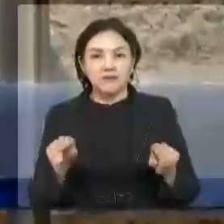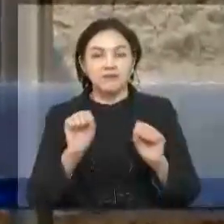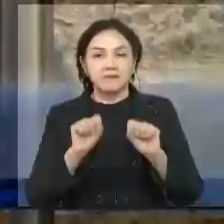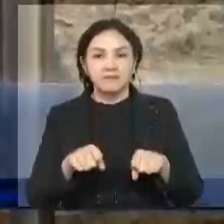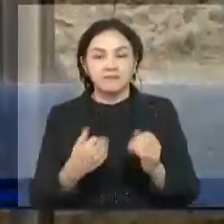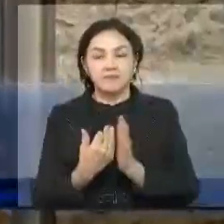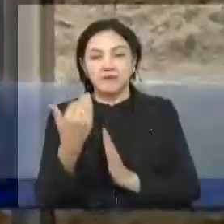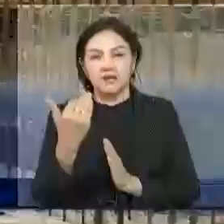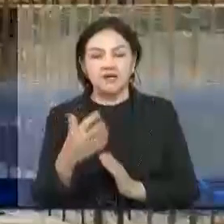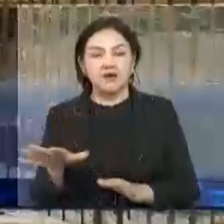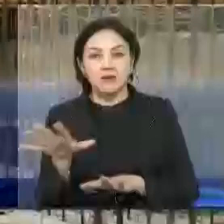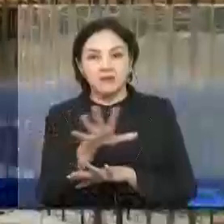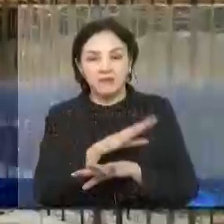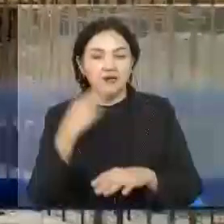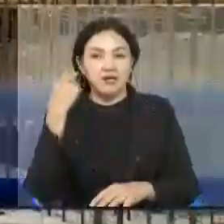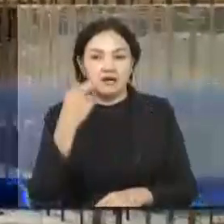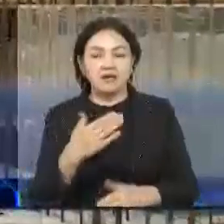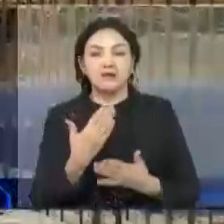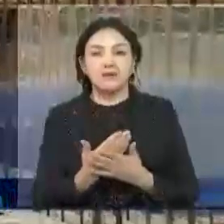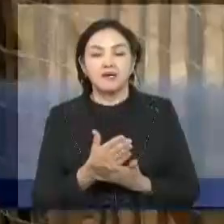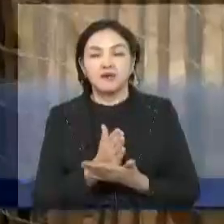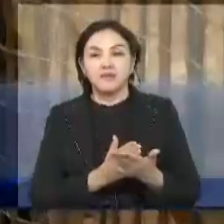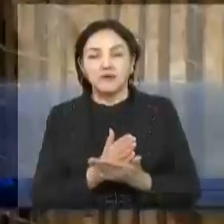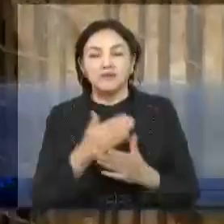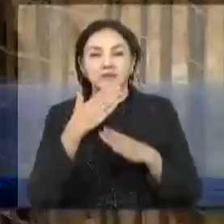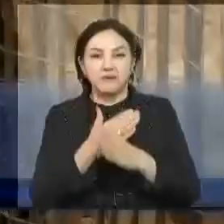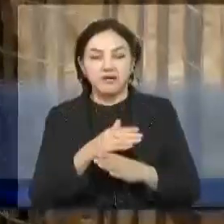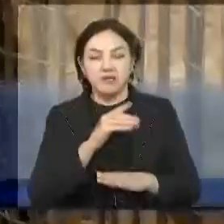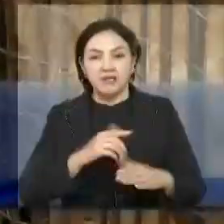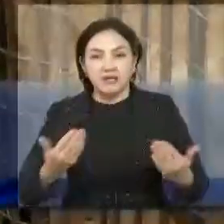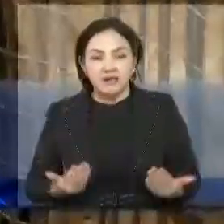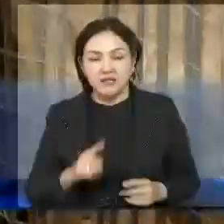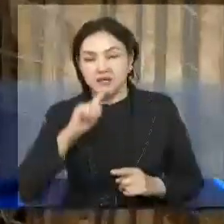позволит повысить не только охват, но и качество оказываемой квалифицированной помощи жителям даже в